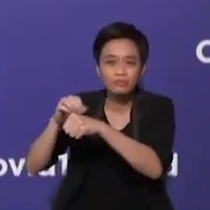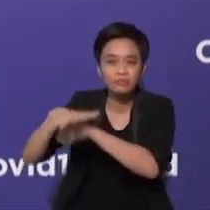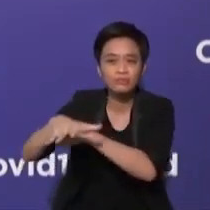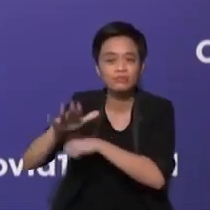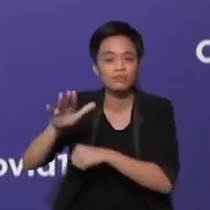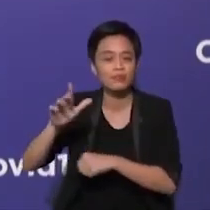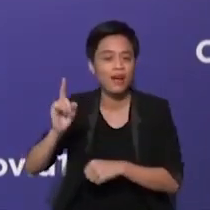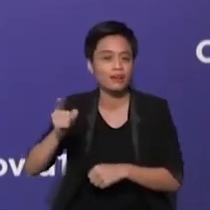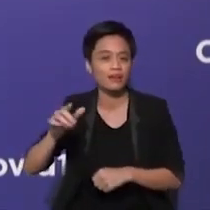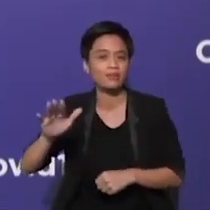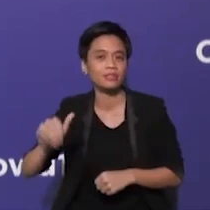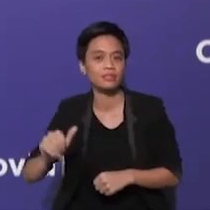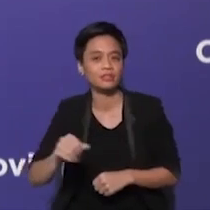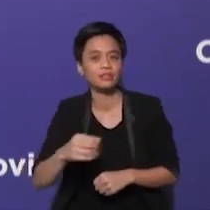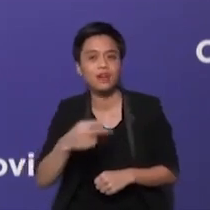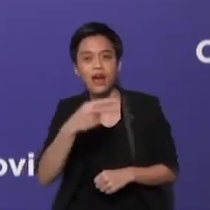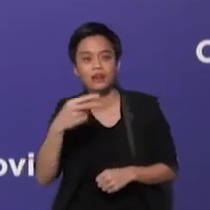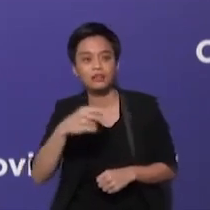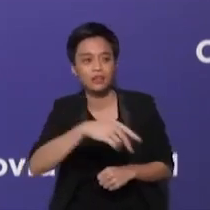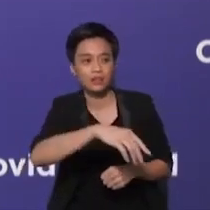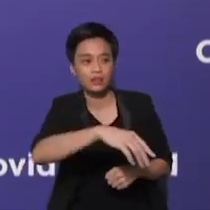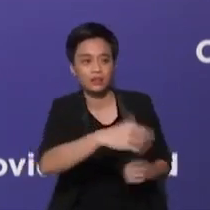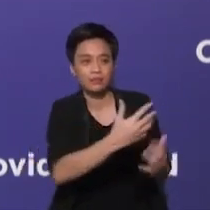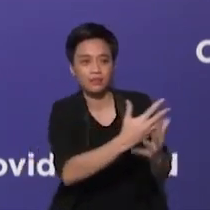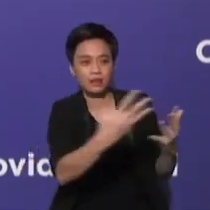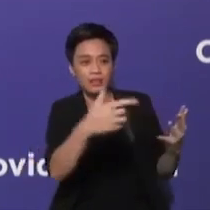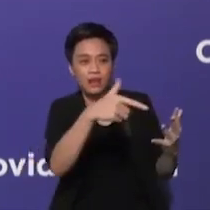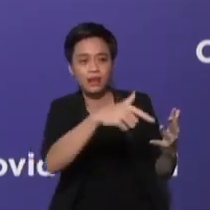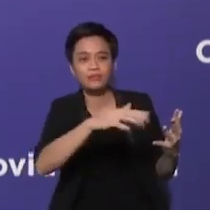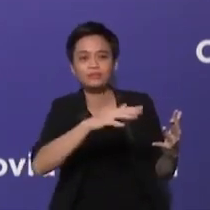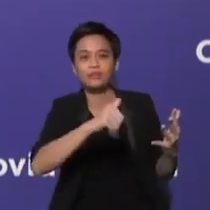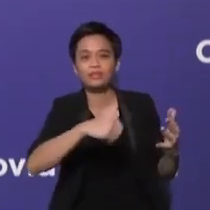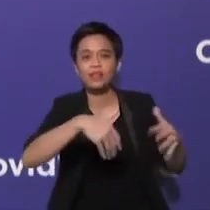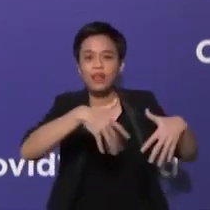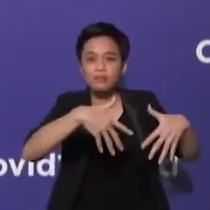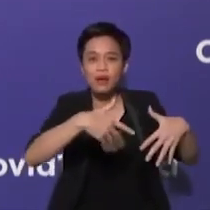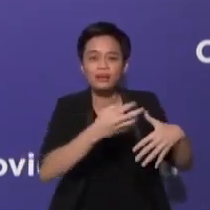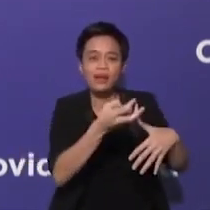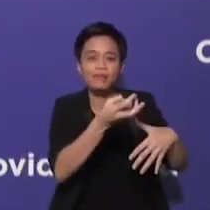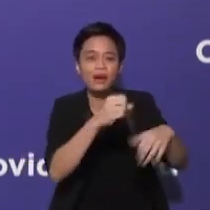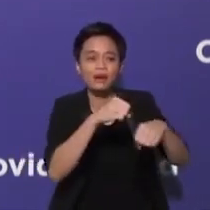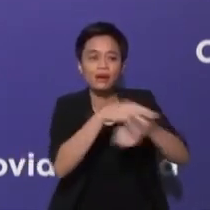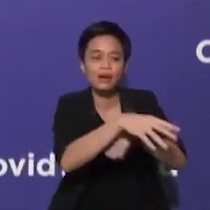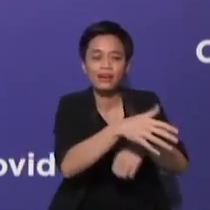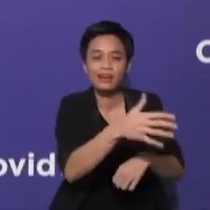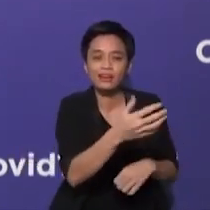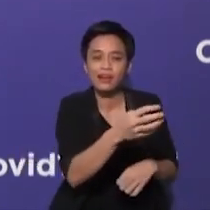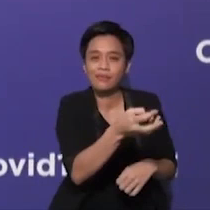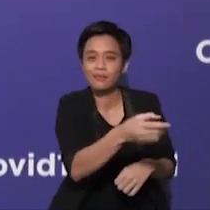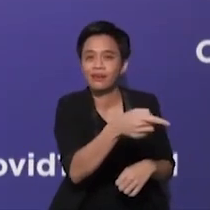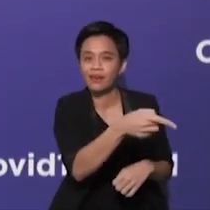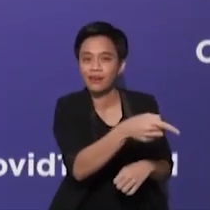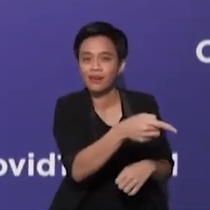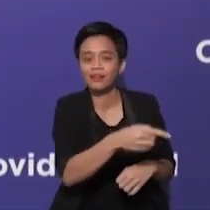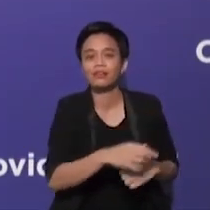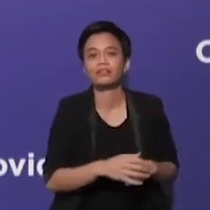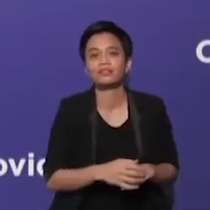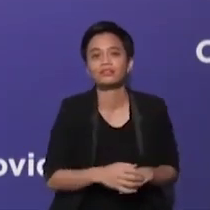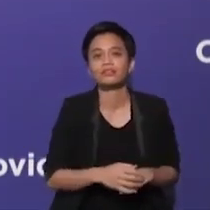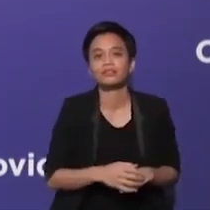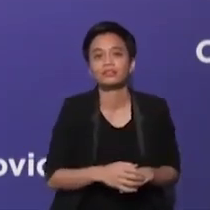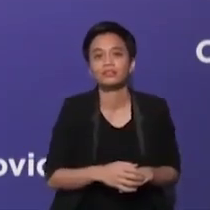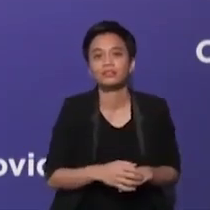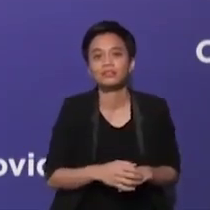masih ada kelompok masyarakat yang rentan tertular bahwa masih ada hal-hal yang